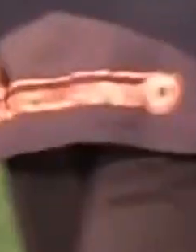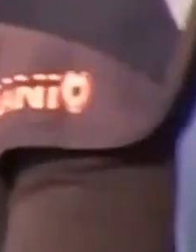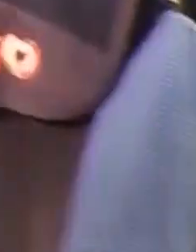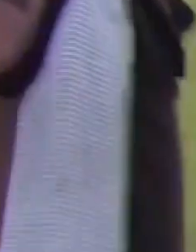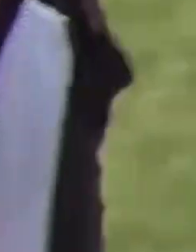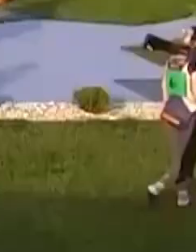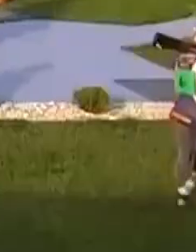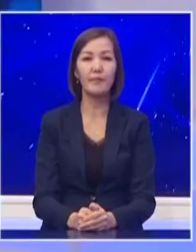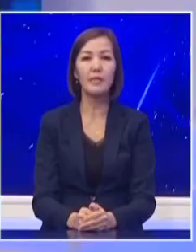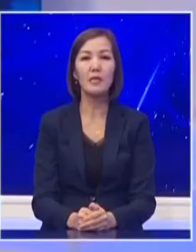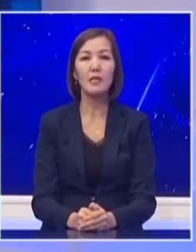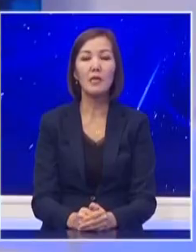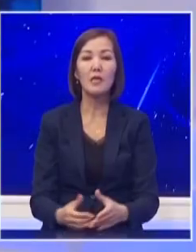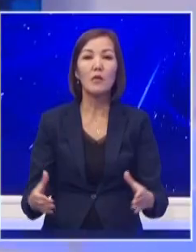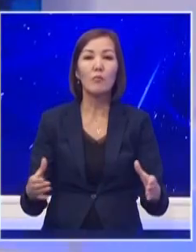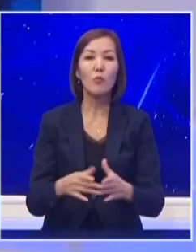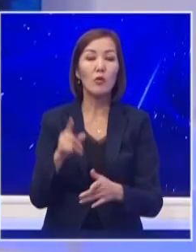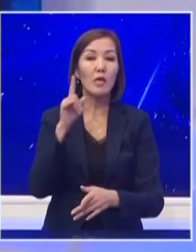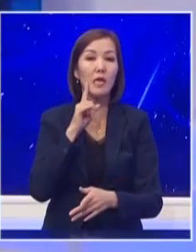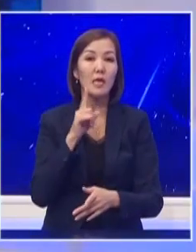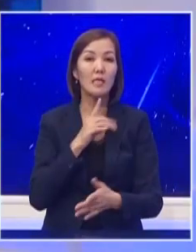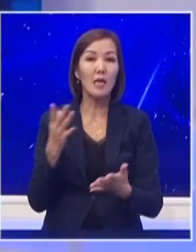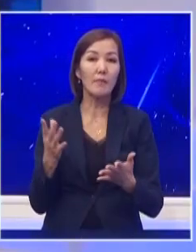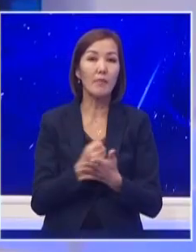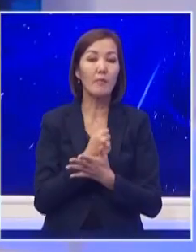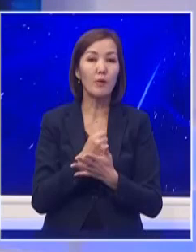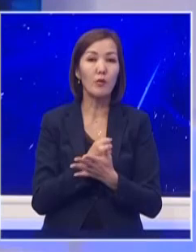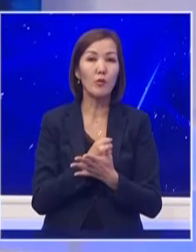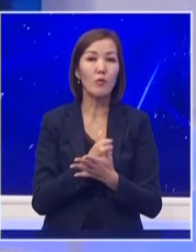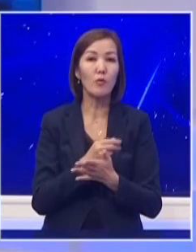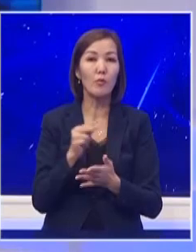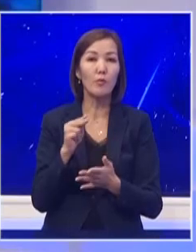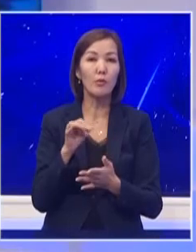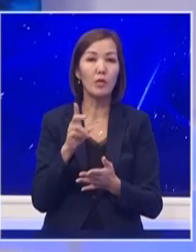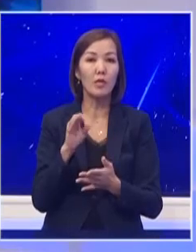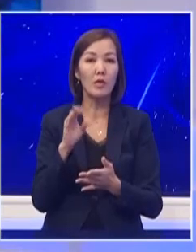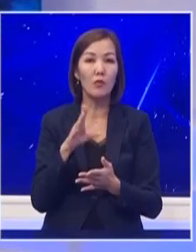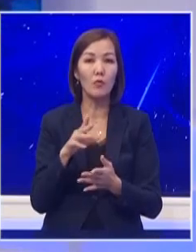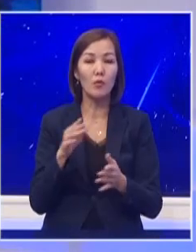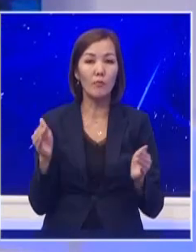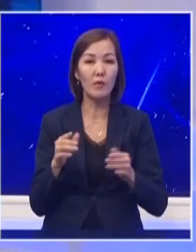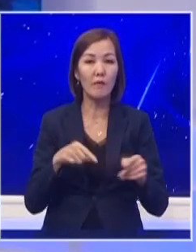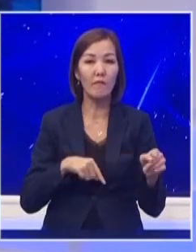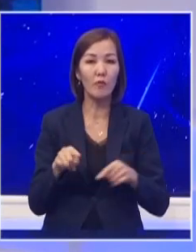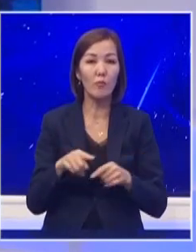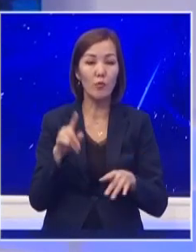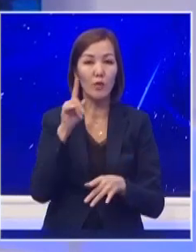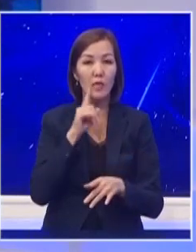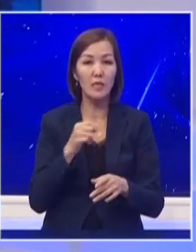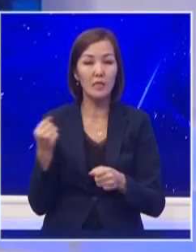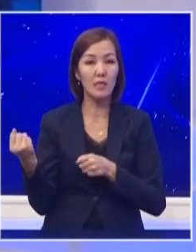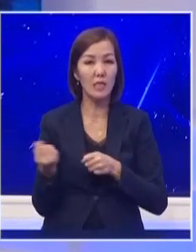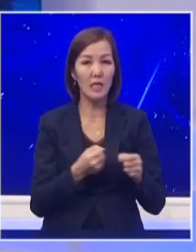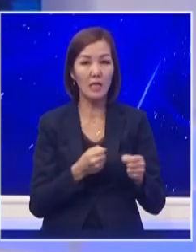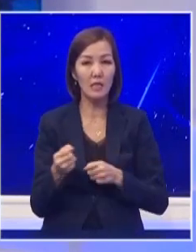телеканал сборная Казахстана одержала победу в матче с Черногорией по мини-футболу а казахстанский теннисист